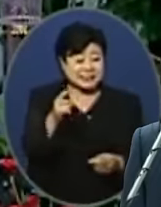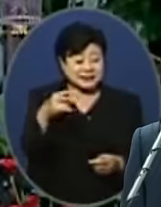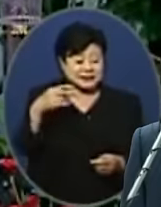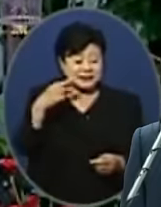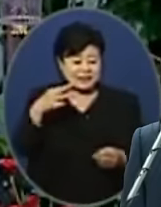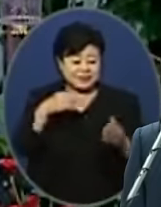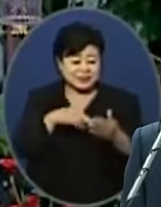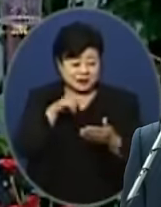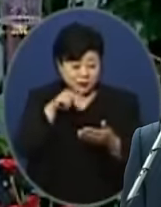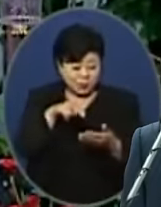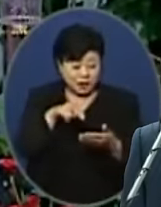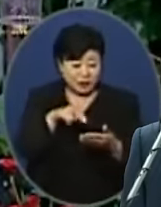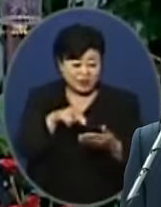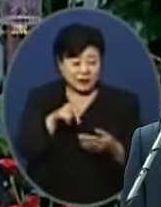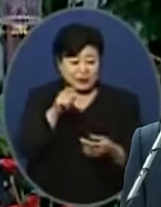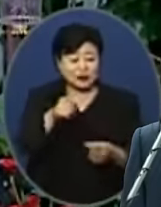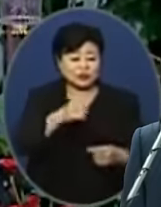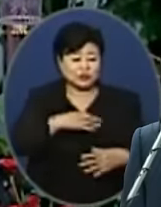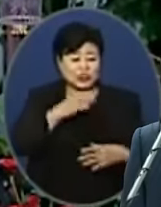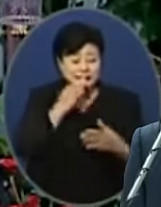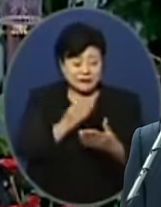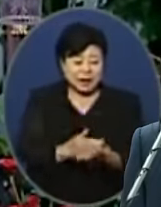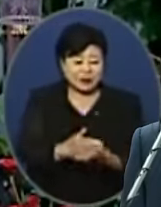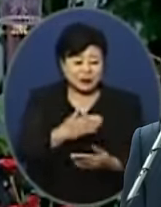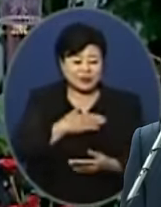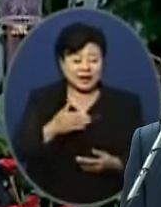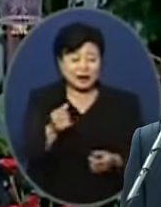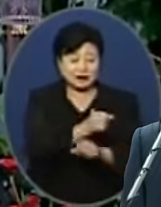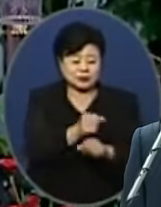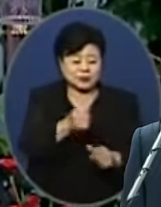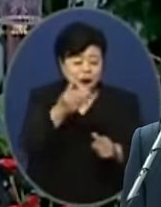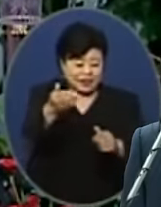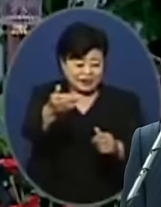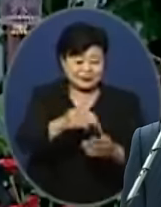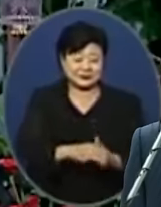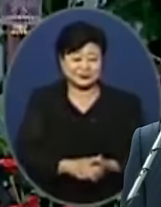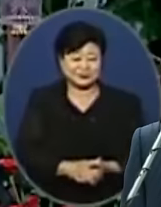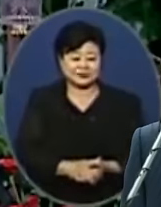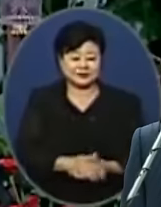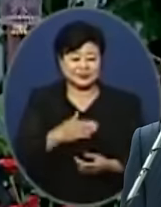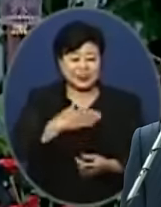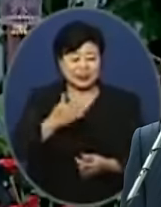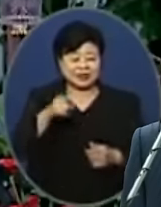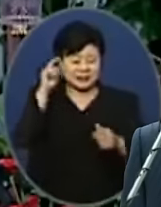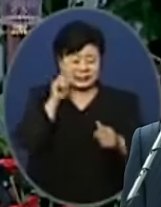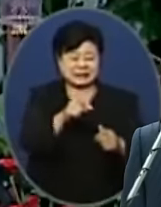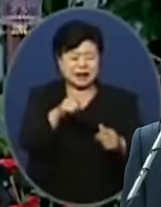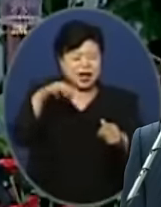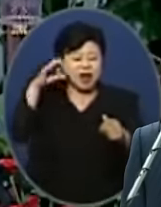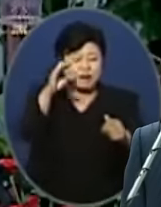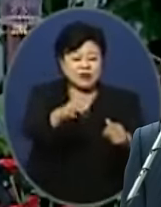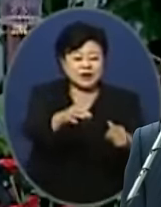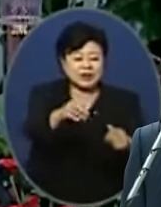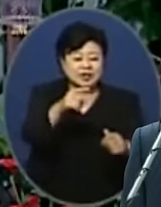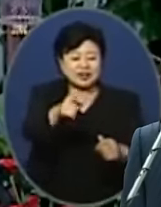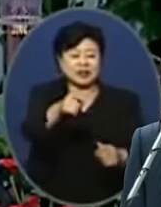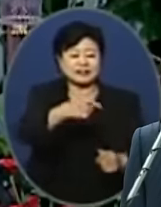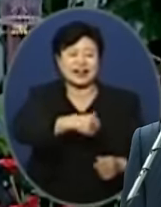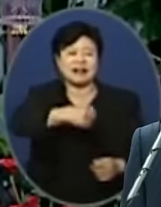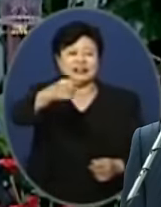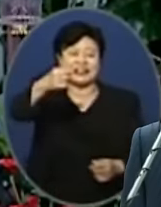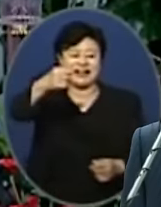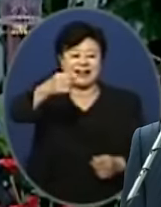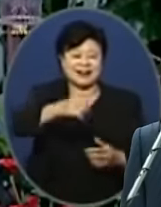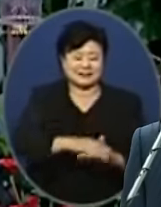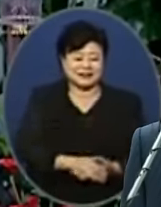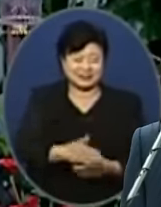3절도 우리 같이 한번 읽어보십시다. 너는 두려워하지 말라. 내가 너를 구속하였고 내가 너를 지명하여 불렀나니